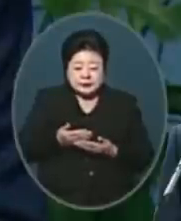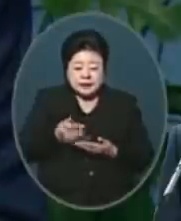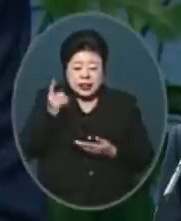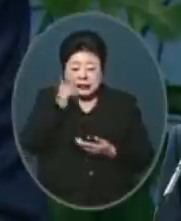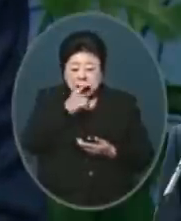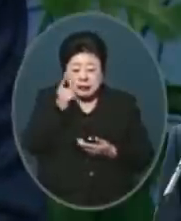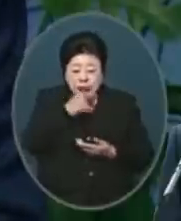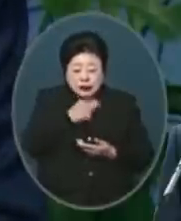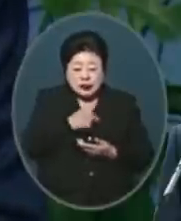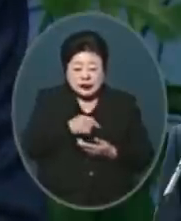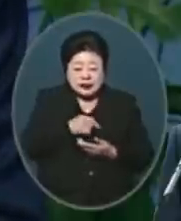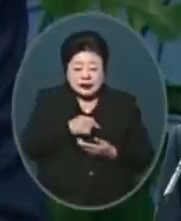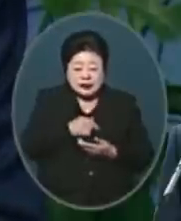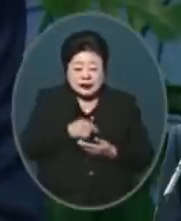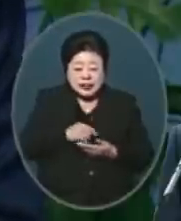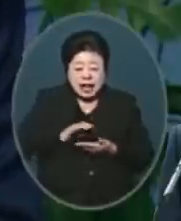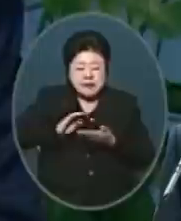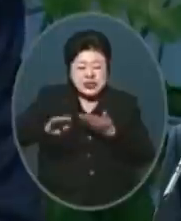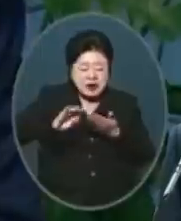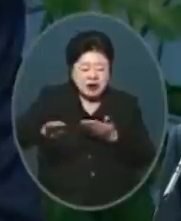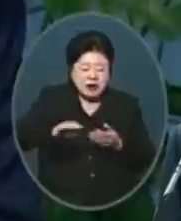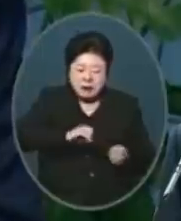나쁜 것은